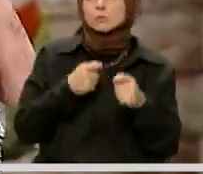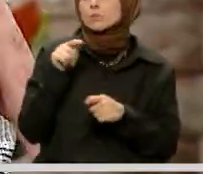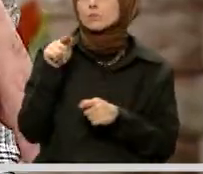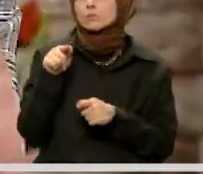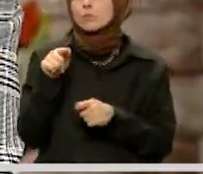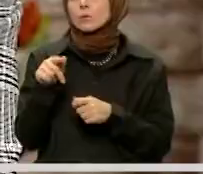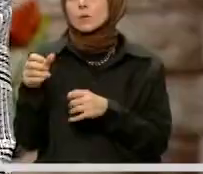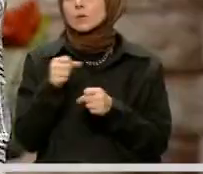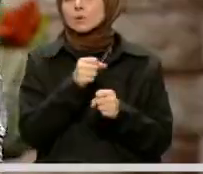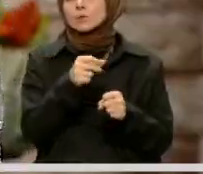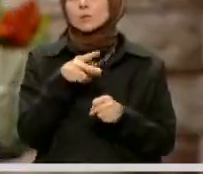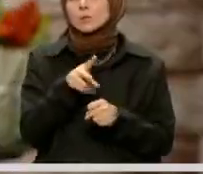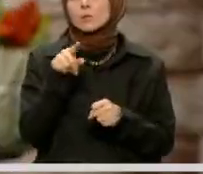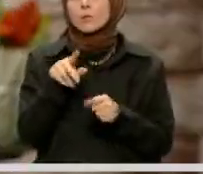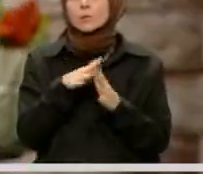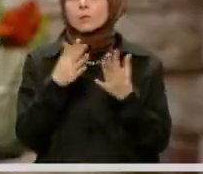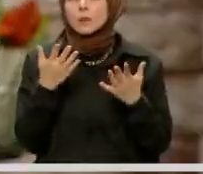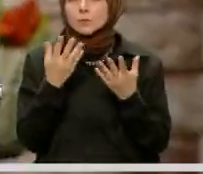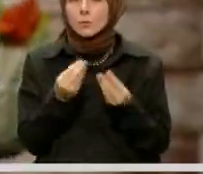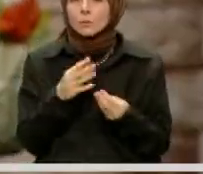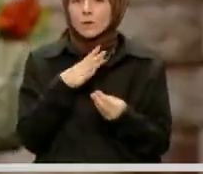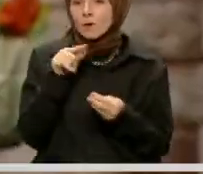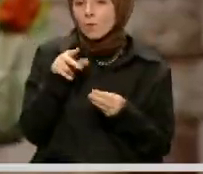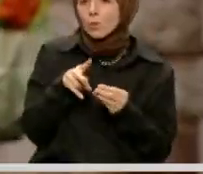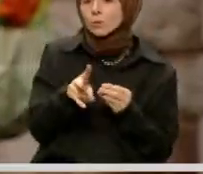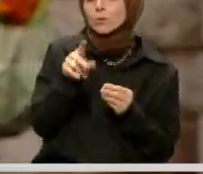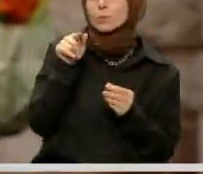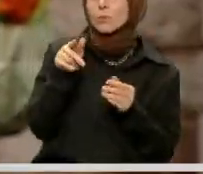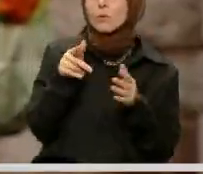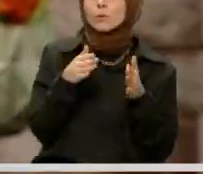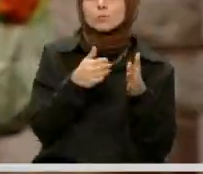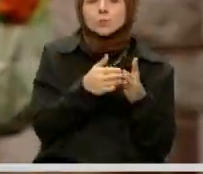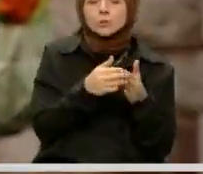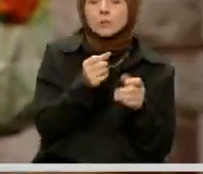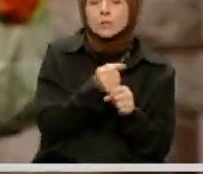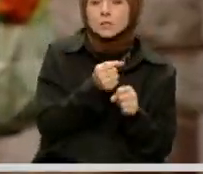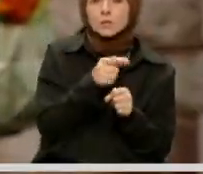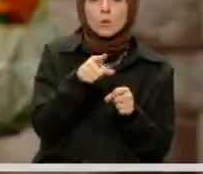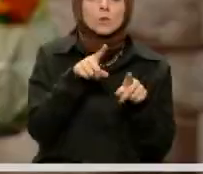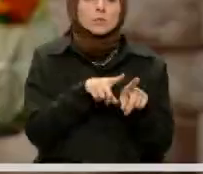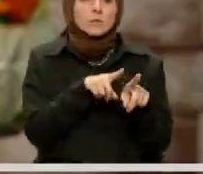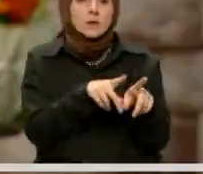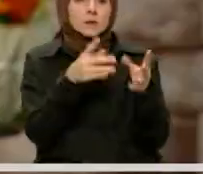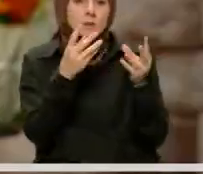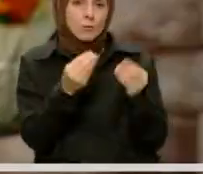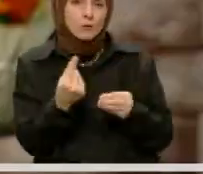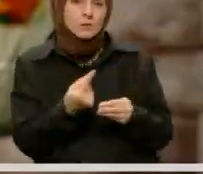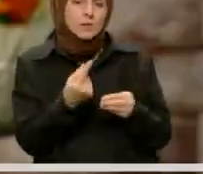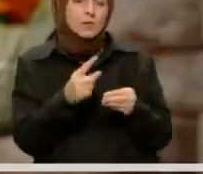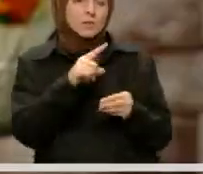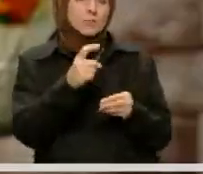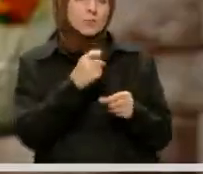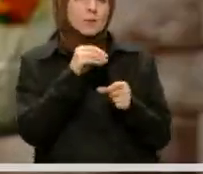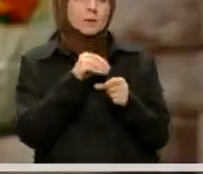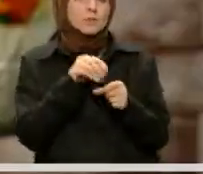işte orada, o kitapta. O zaman o yolu, o köşe taşlarını, işaret taşlarını bulabilmek için, görebilmek